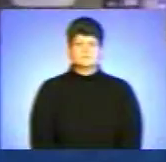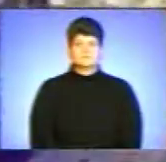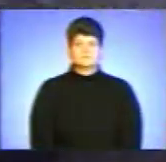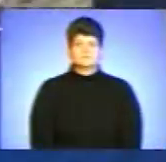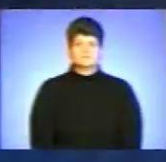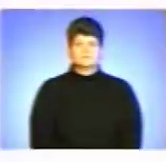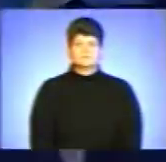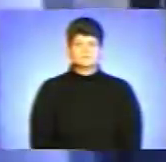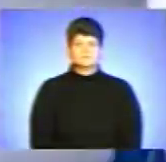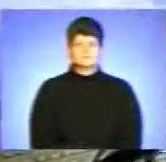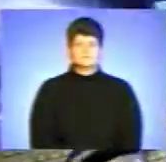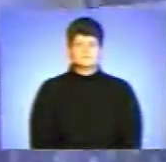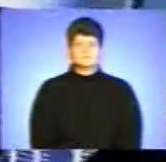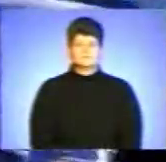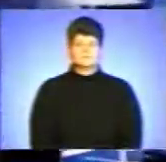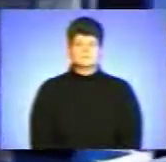Музика